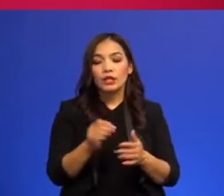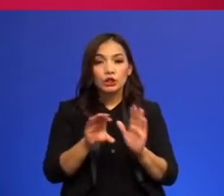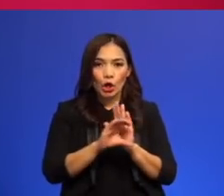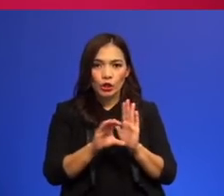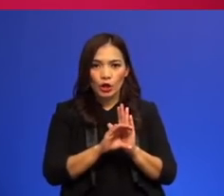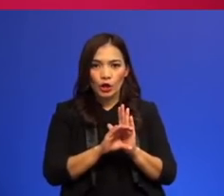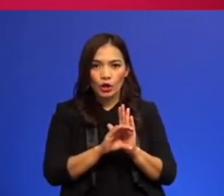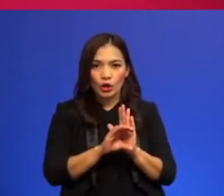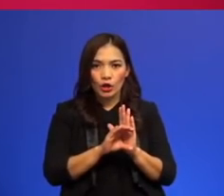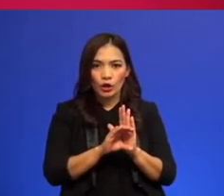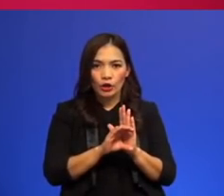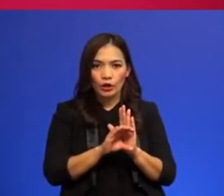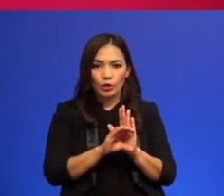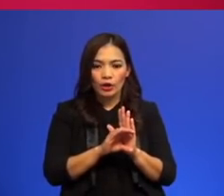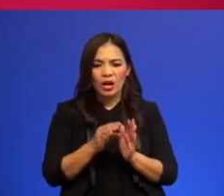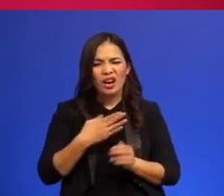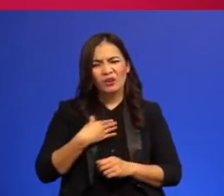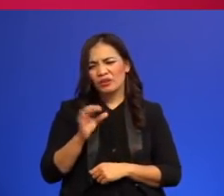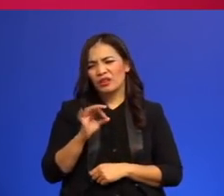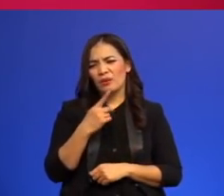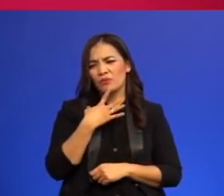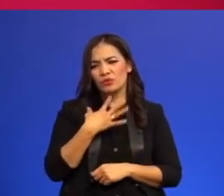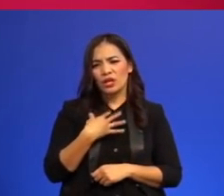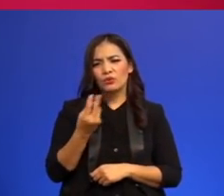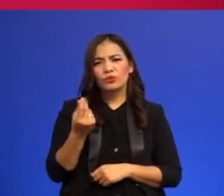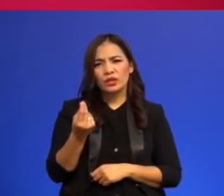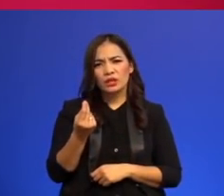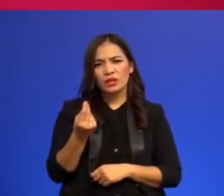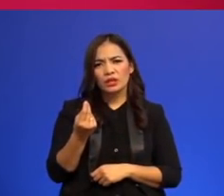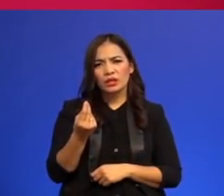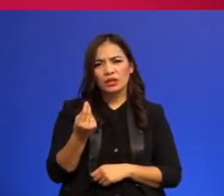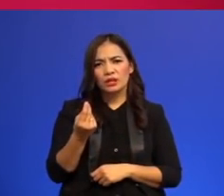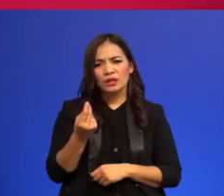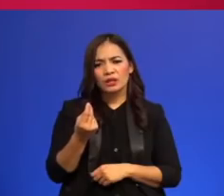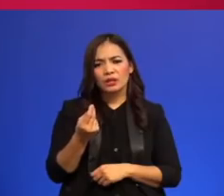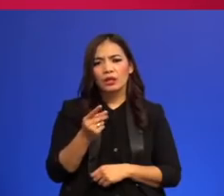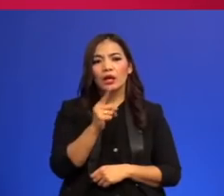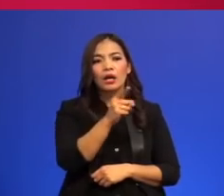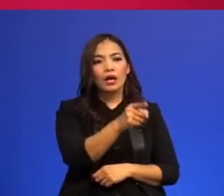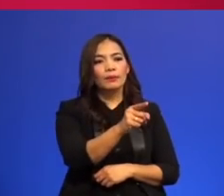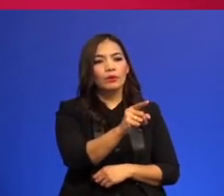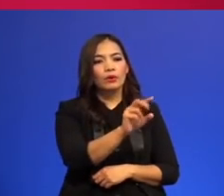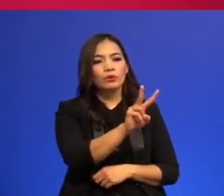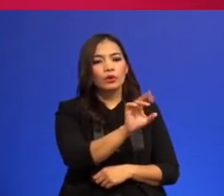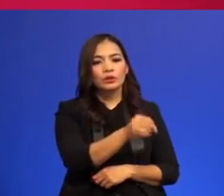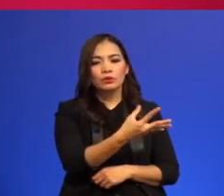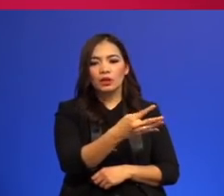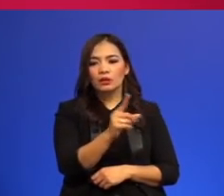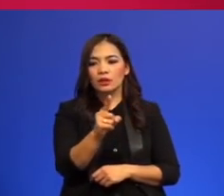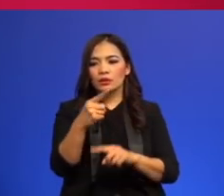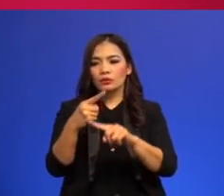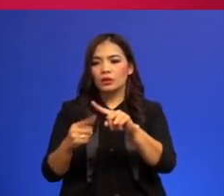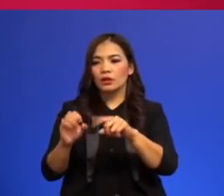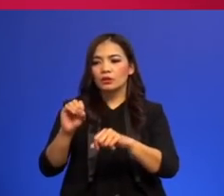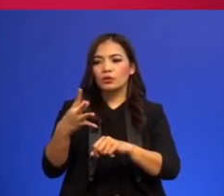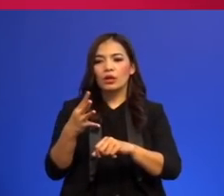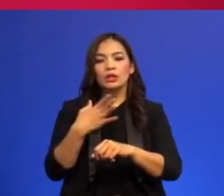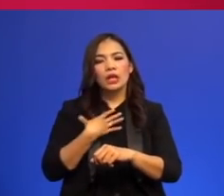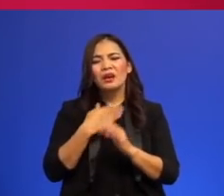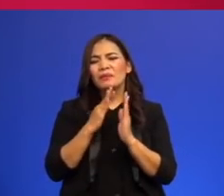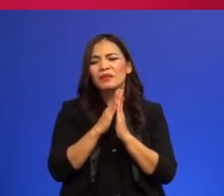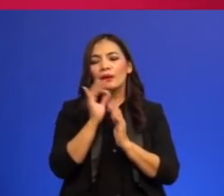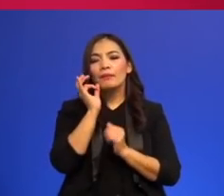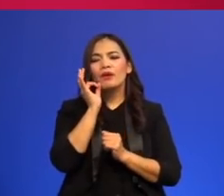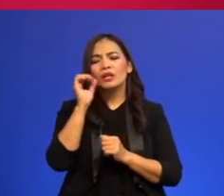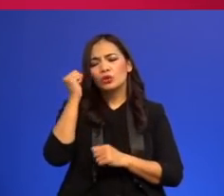begini, aku gak punya, gak bisa. Kamu 2 juta, di 1,5 dia 5 juta, aduh saya minta maaf, saya gak bisa.